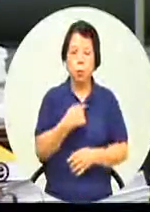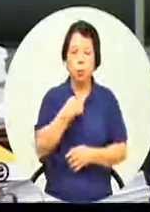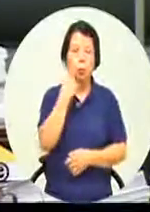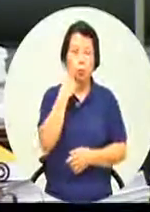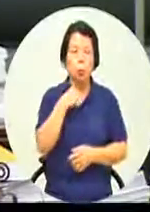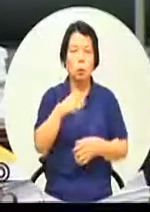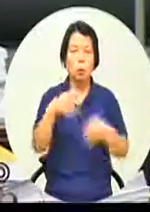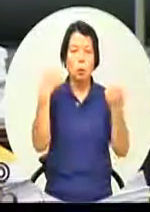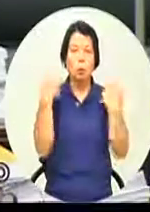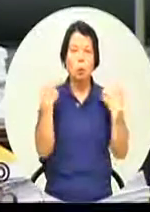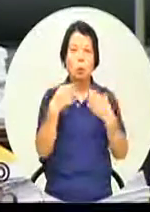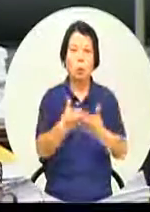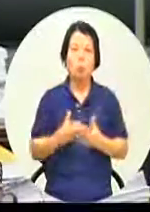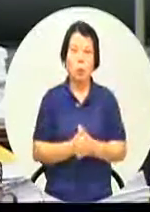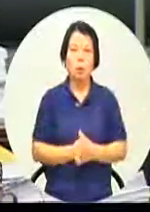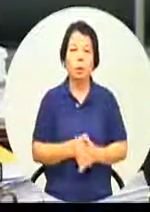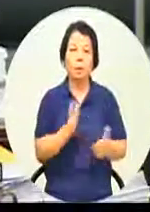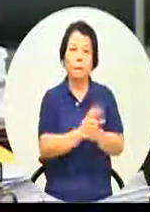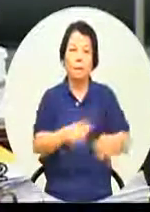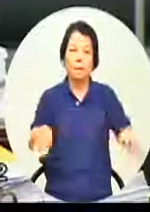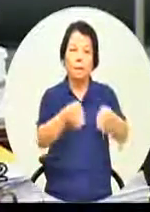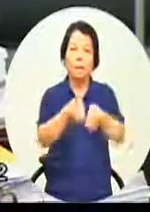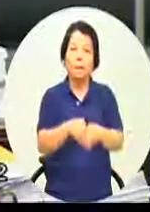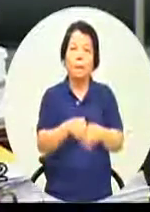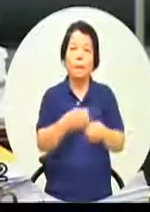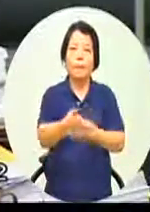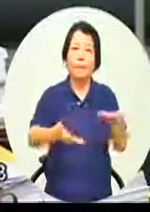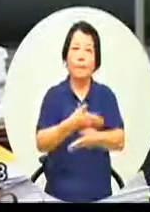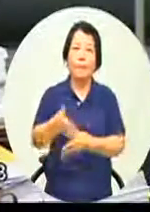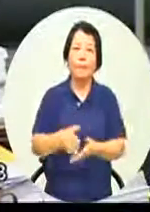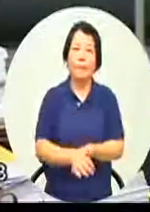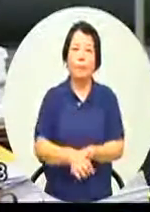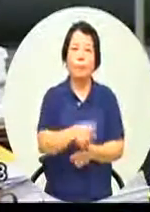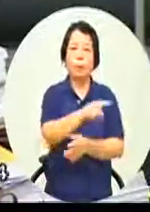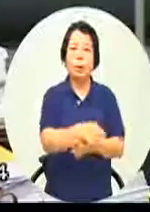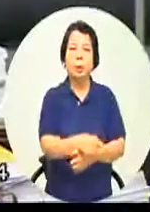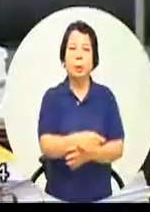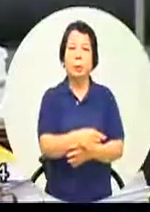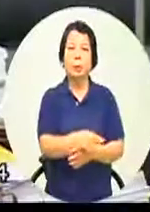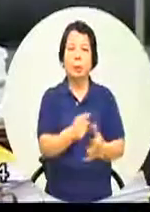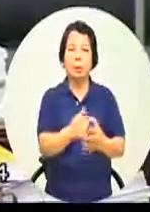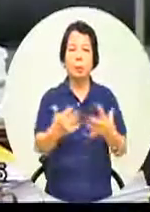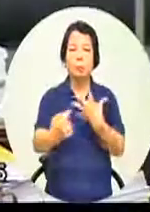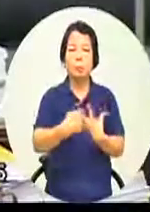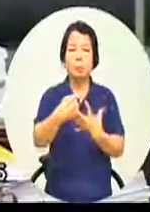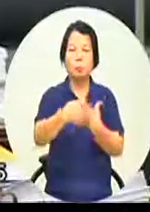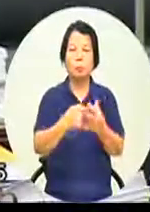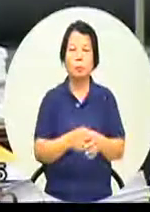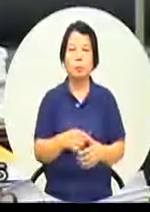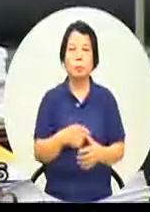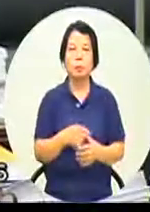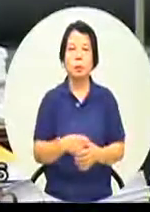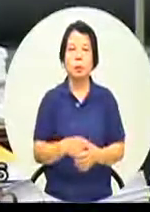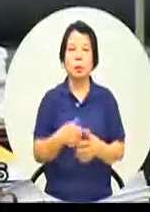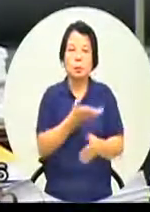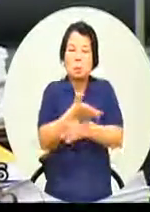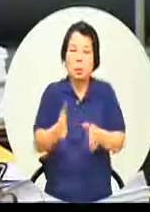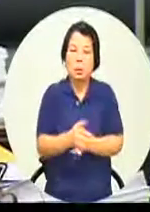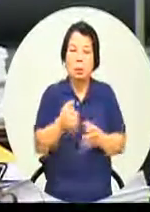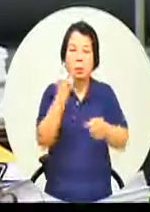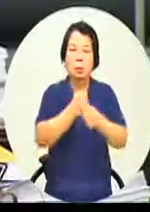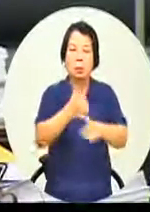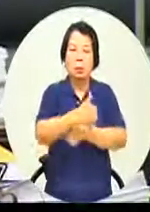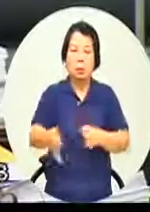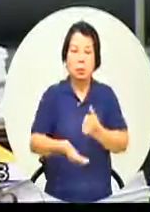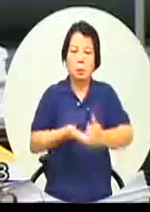公亲得杀价，我也不会让他们无理的来让这个市政府公务人员的颜面损害、尊严